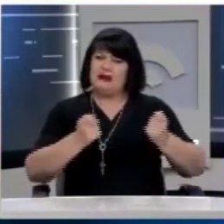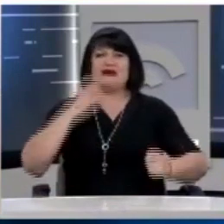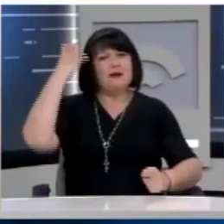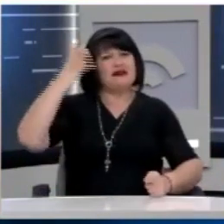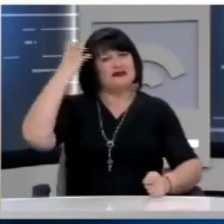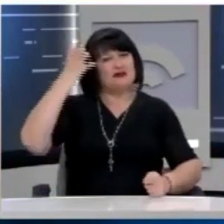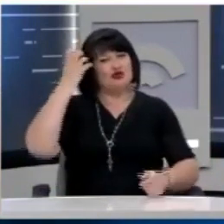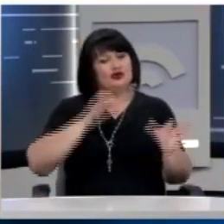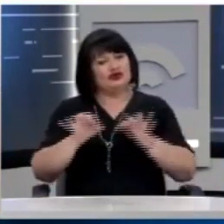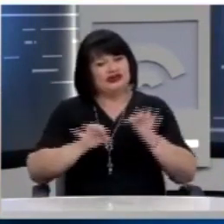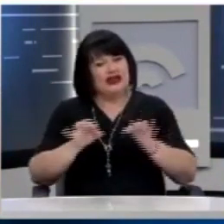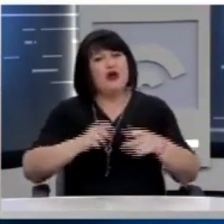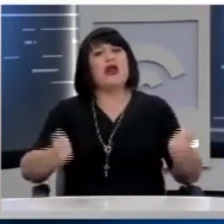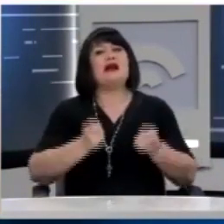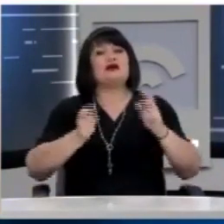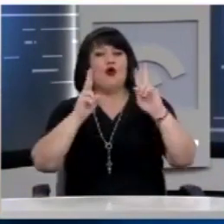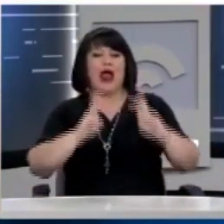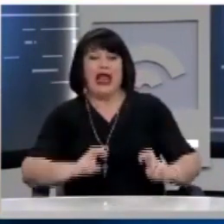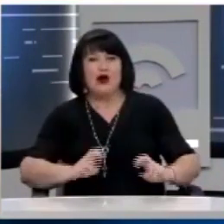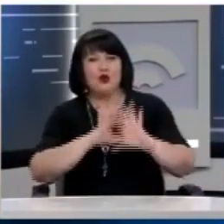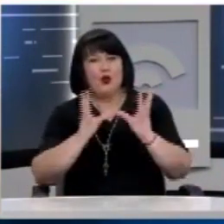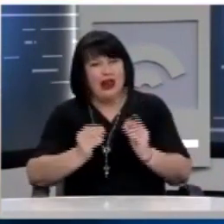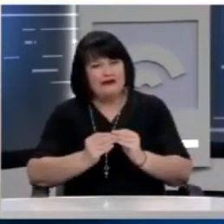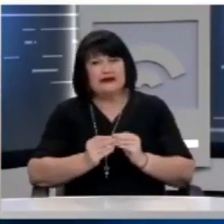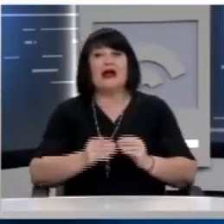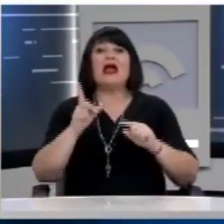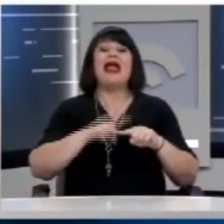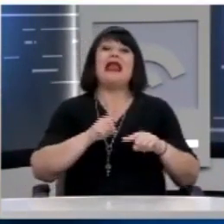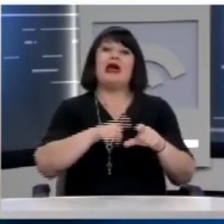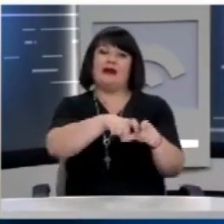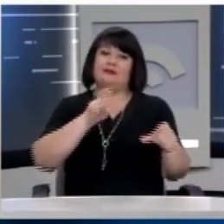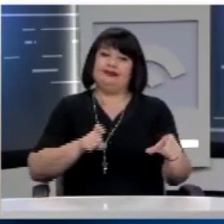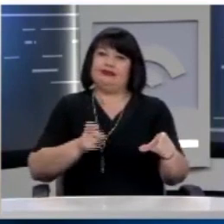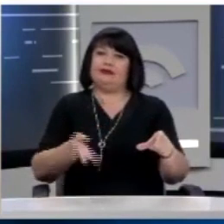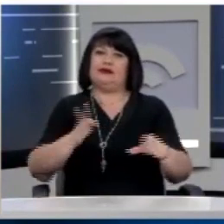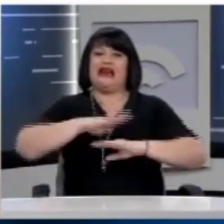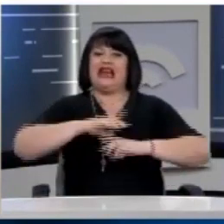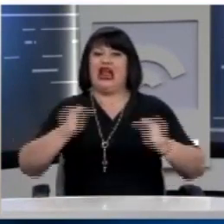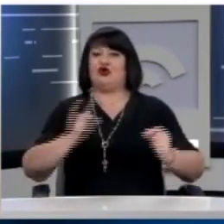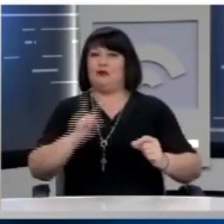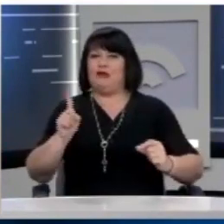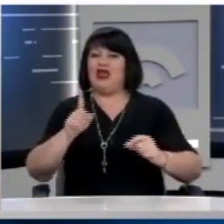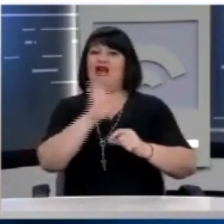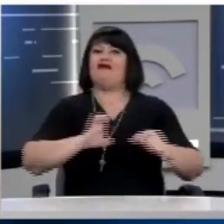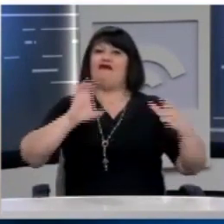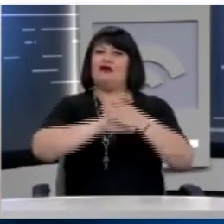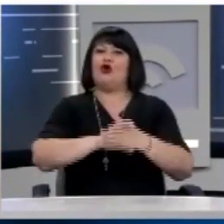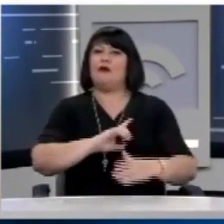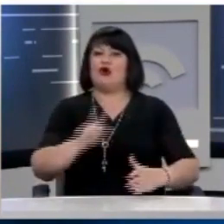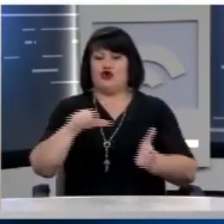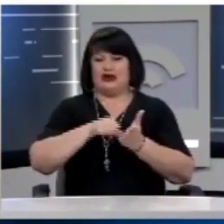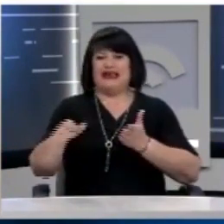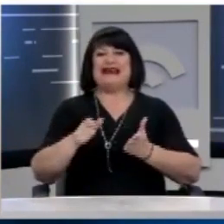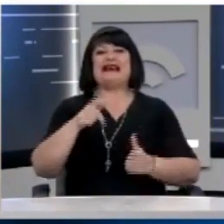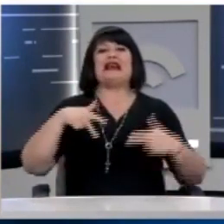επιστημονικό κεντρικό σχεδιασμό και τον εργατικό έλεγχο, την αποδέσμευση της Ελλάδας από την Ευρωπαϊκή Ένωση και το ΝΑΤΟ και τη διαγραφή του